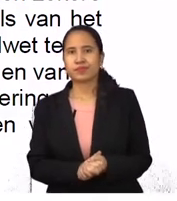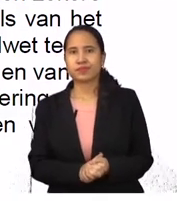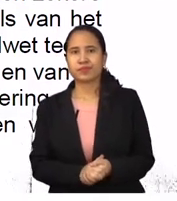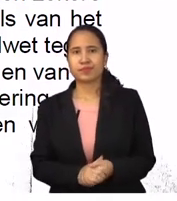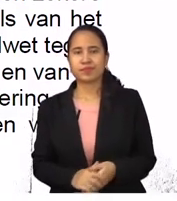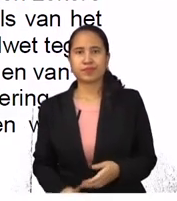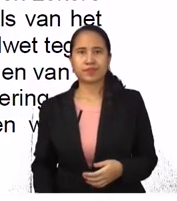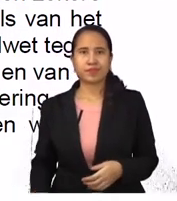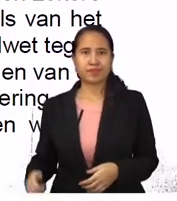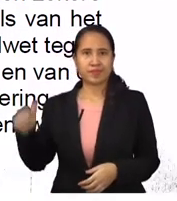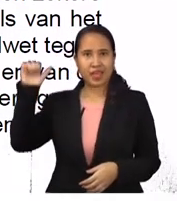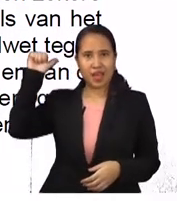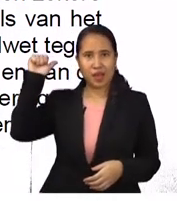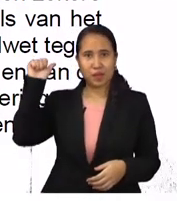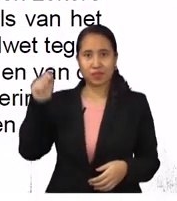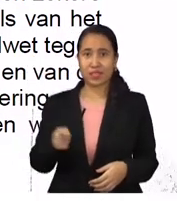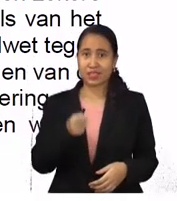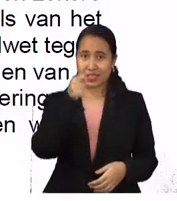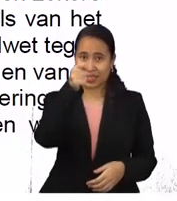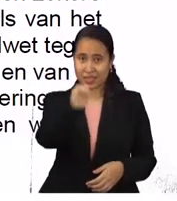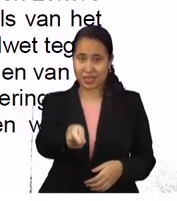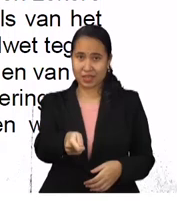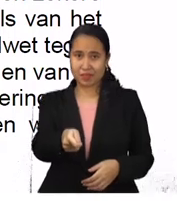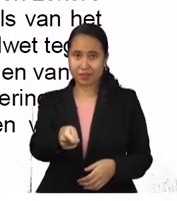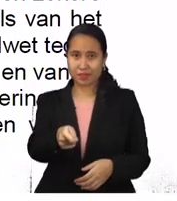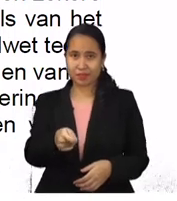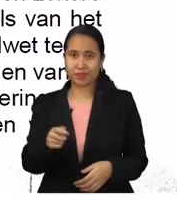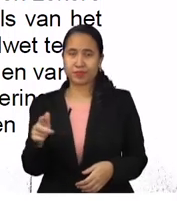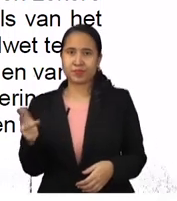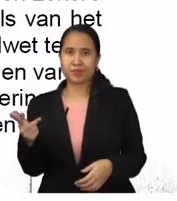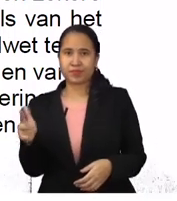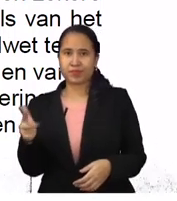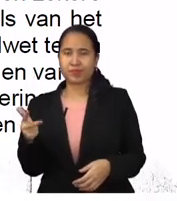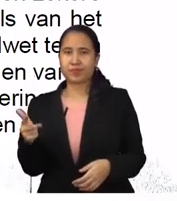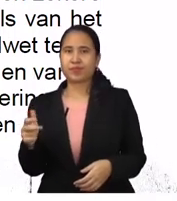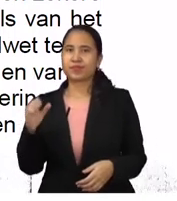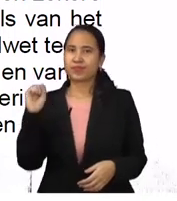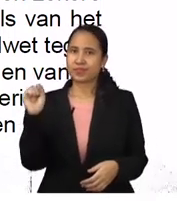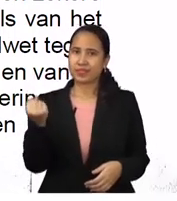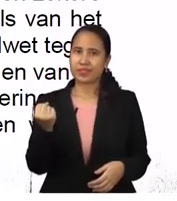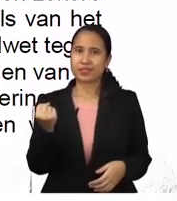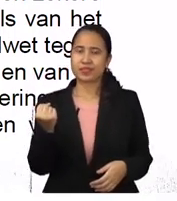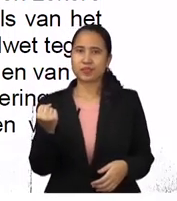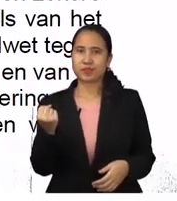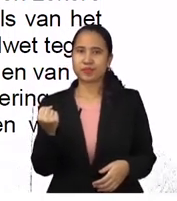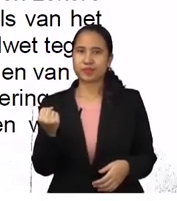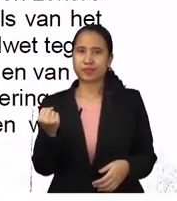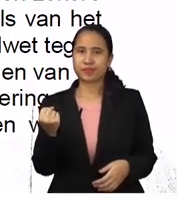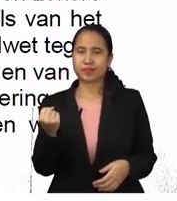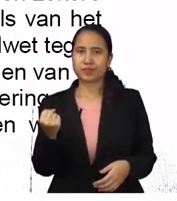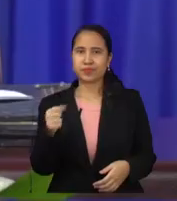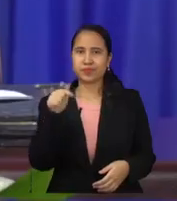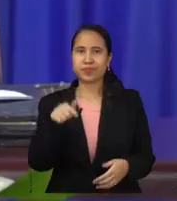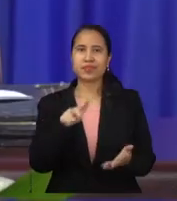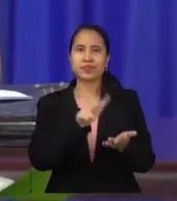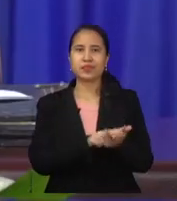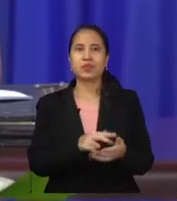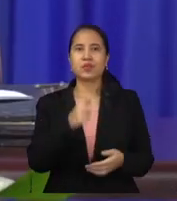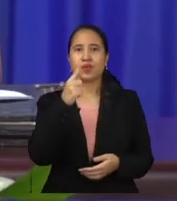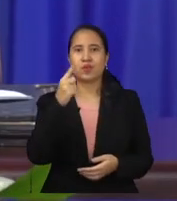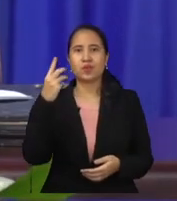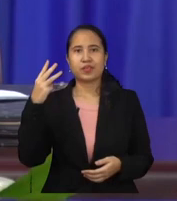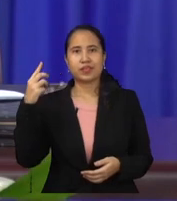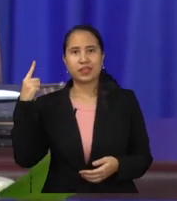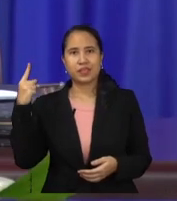Amnestieverlening is namelijk bij uitstek een aangelegenheid welke haaks kan staan met het in artikel 131 lid